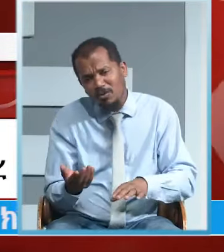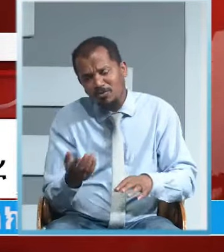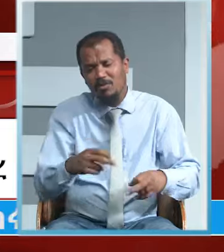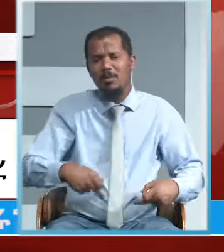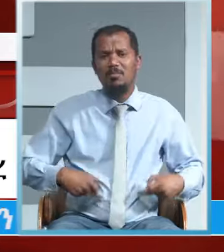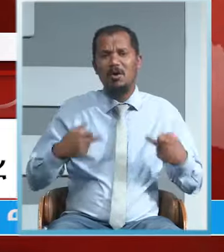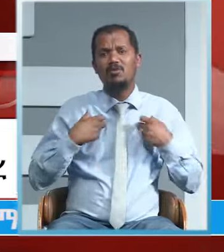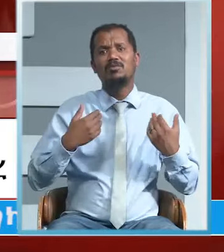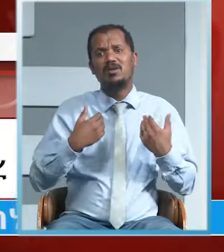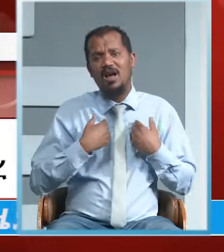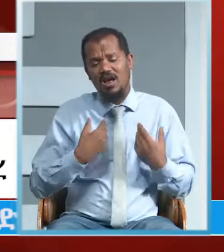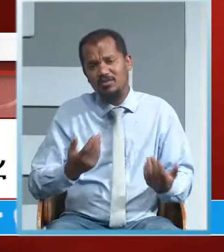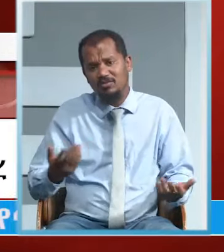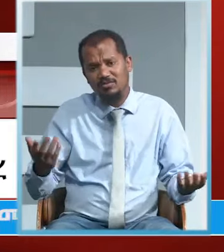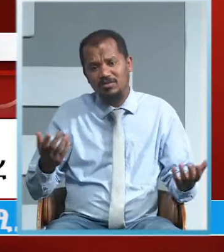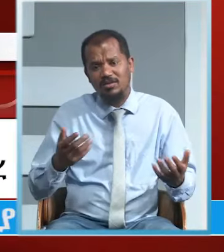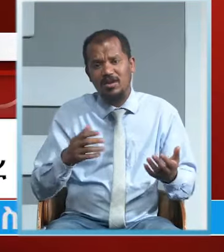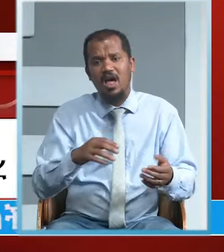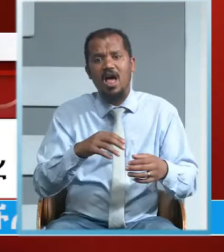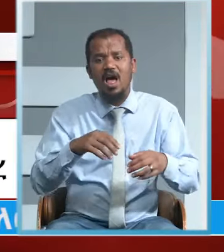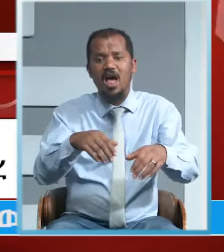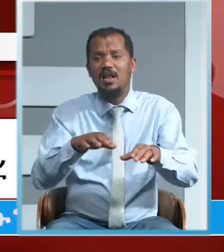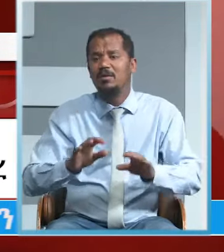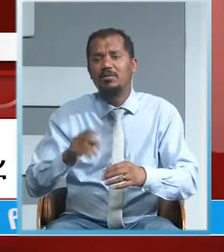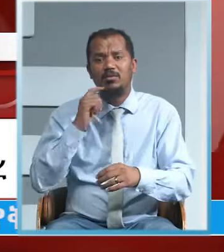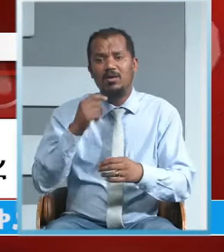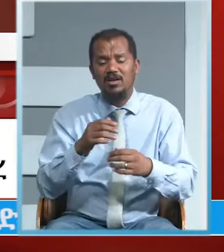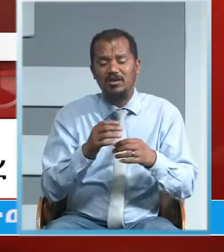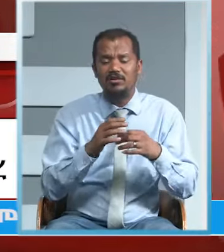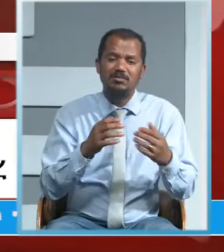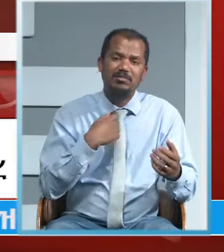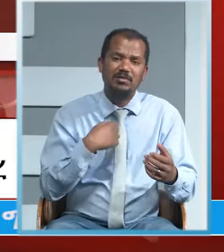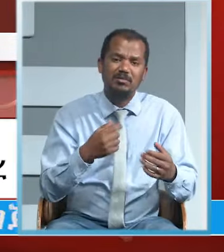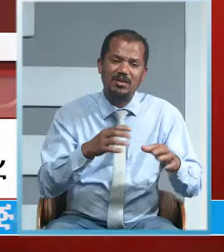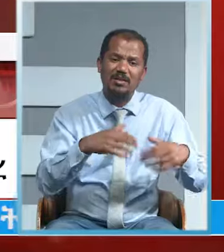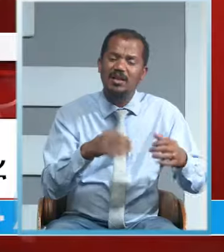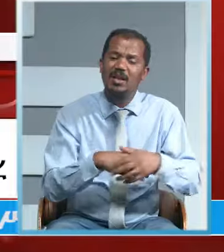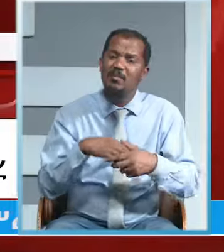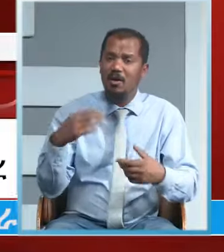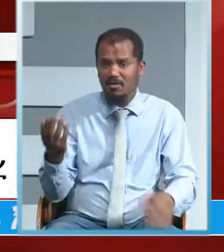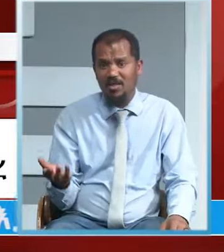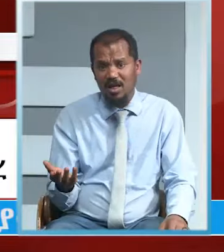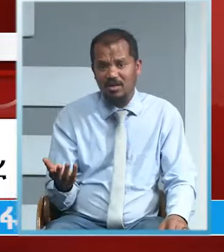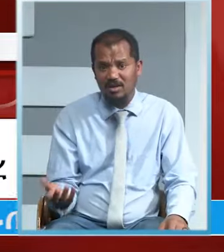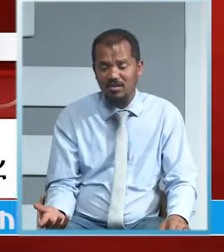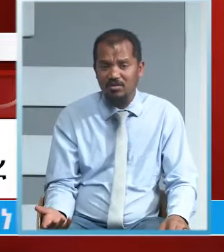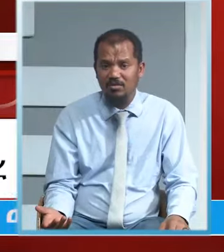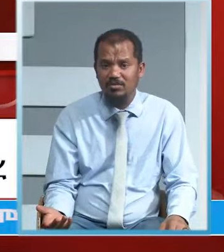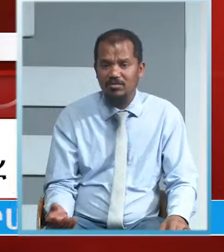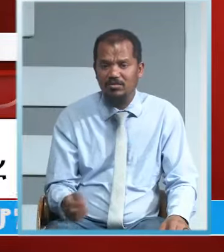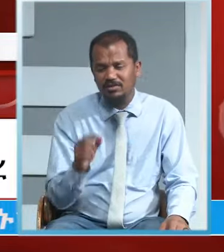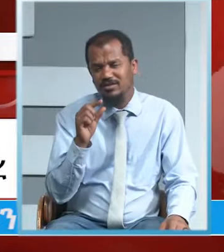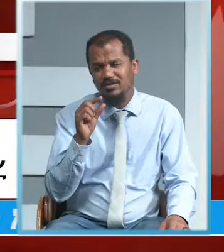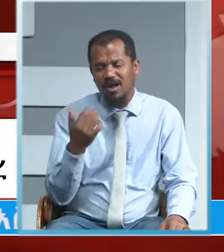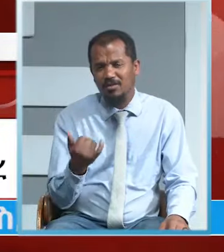ህይወታቸው ከሌሉም ደግሞ ቢያንስ አስክሬን እንኳ መውጣት እንዳለበት እኛም እንደ መንግስት እየተነጋገር ነው። ትንሽ አሁን